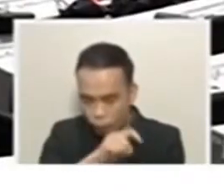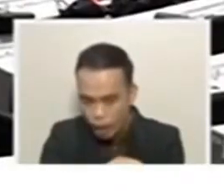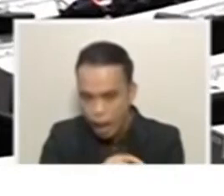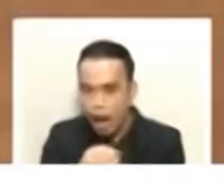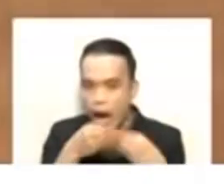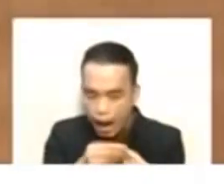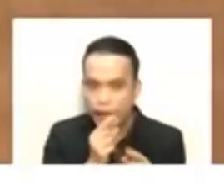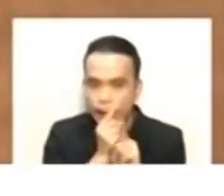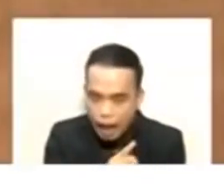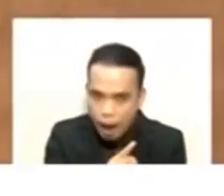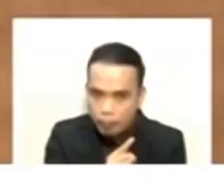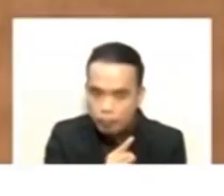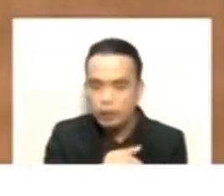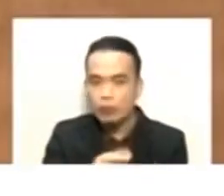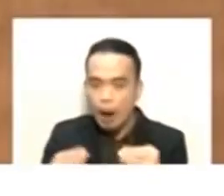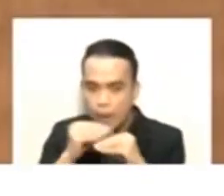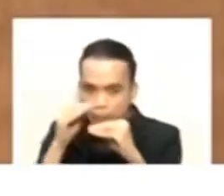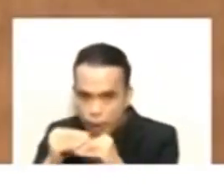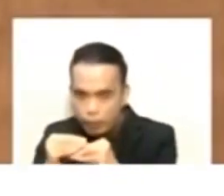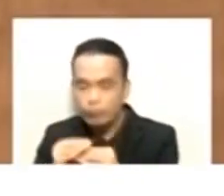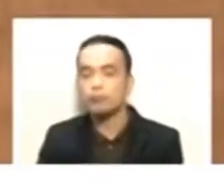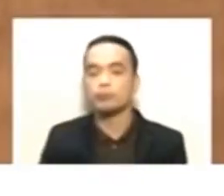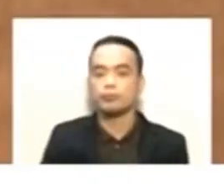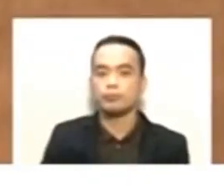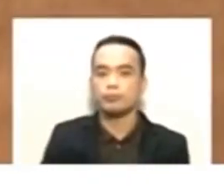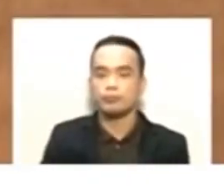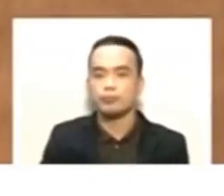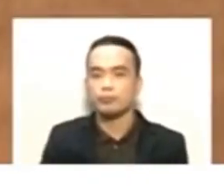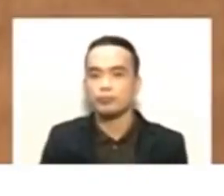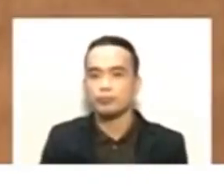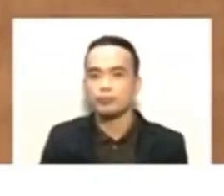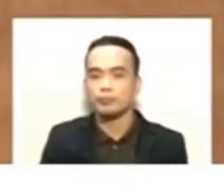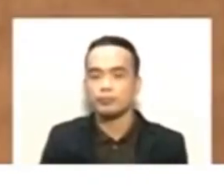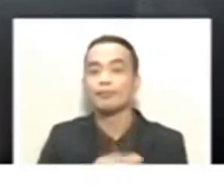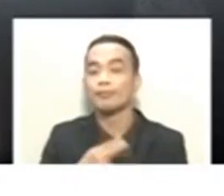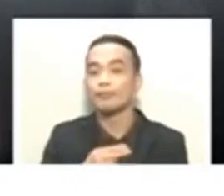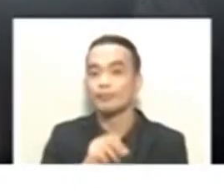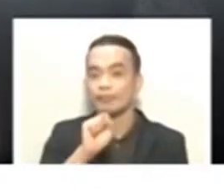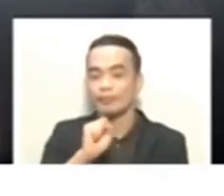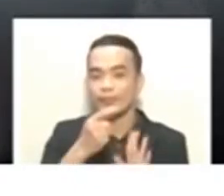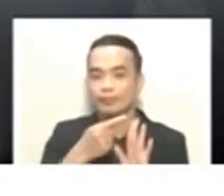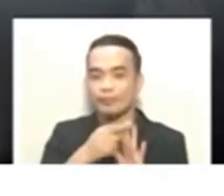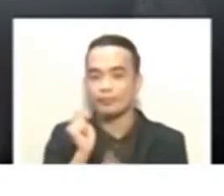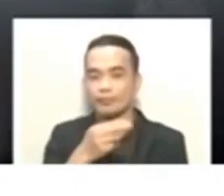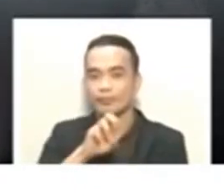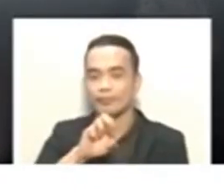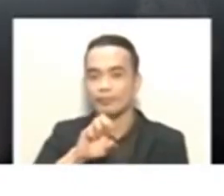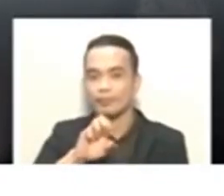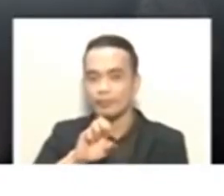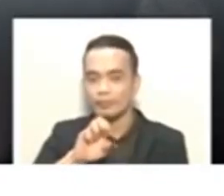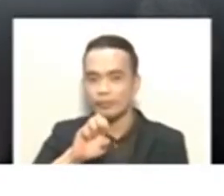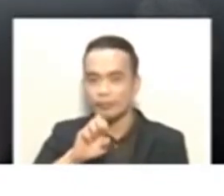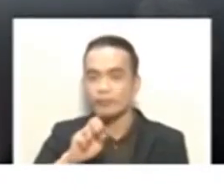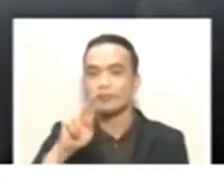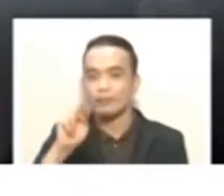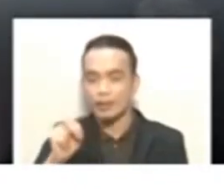ได้ส่วนเสียส่วนตัวสามารถลงมติได้ดังนั้นค่ะรัฐมนตรีทั้ง19คนก็เป็นส.ส.ได้รับการชี้แจงว่าส